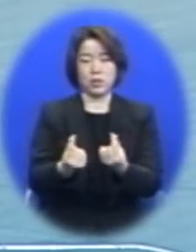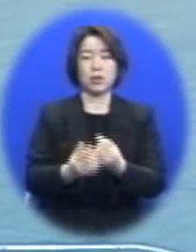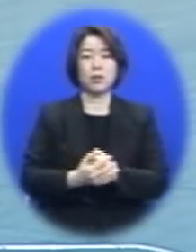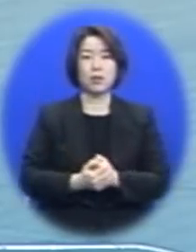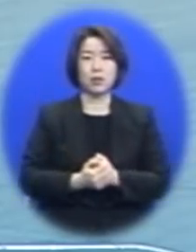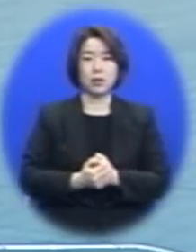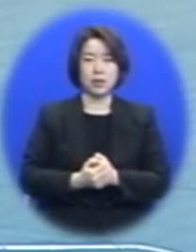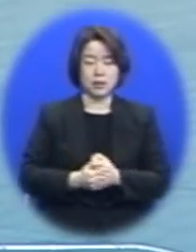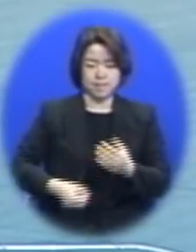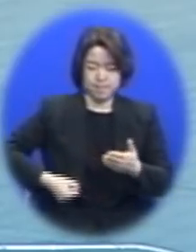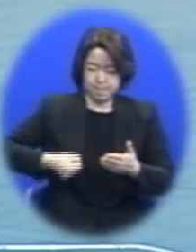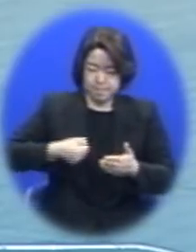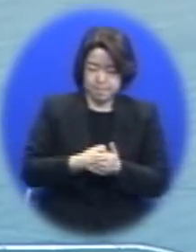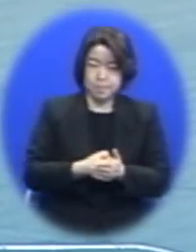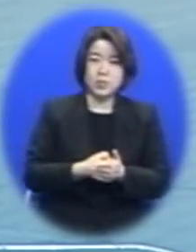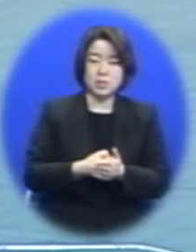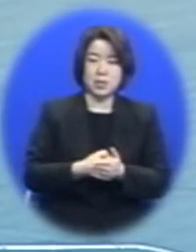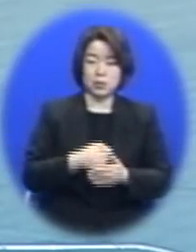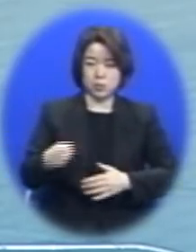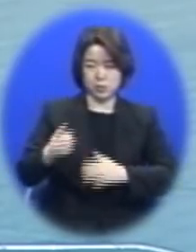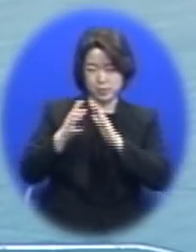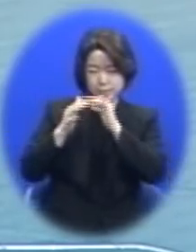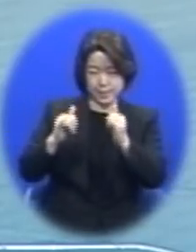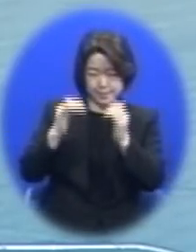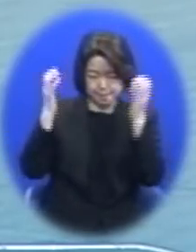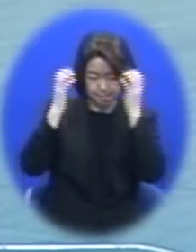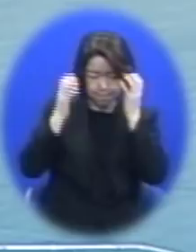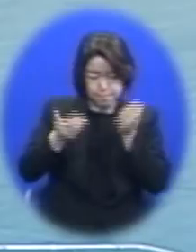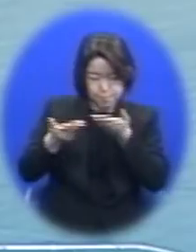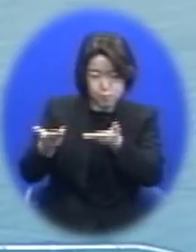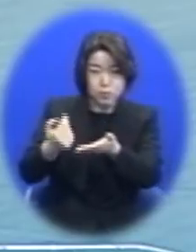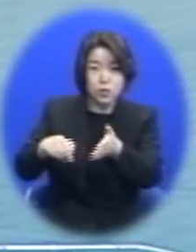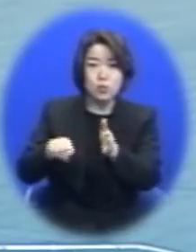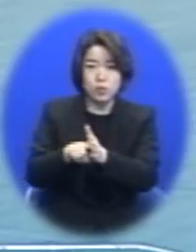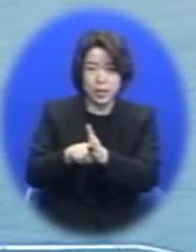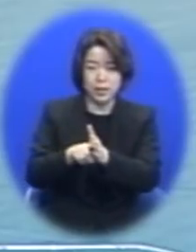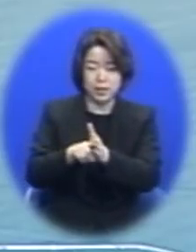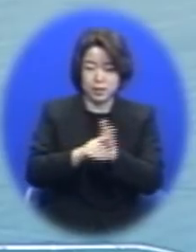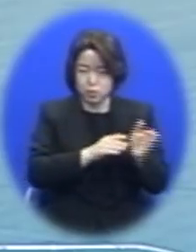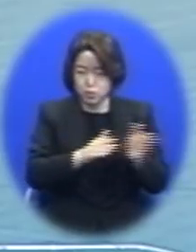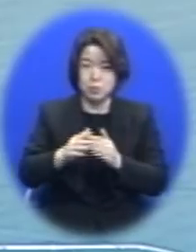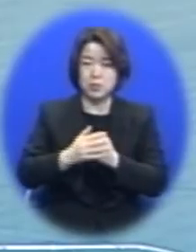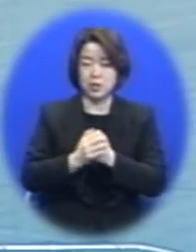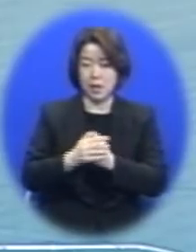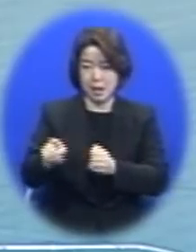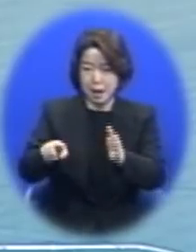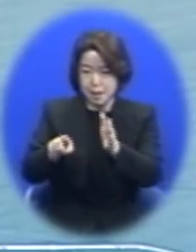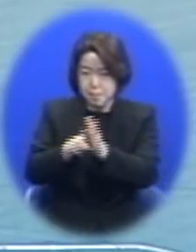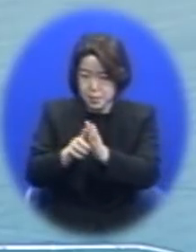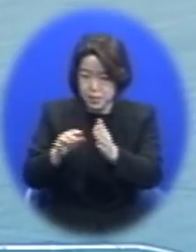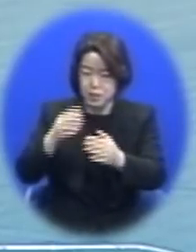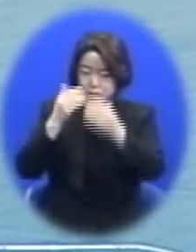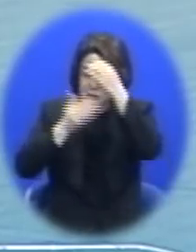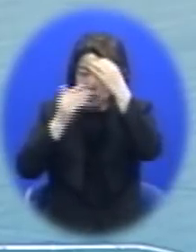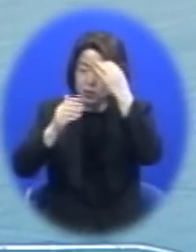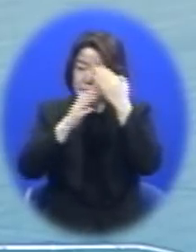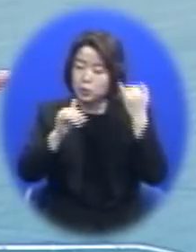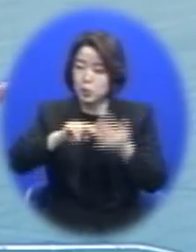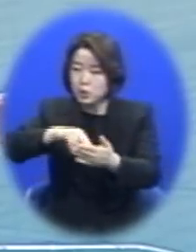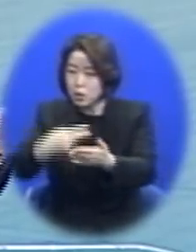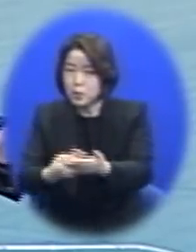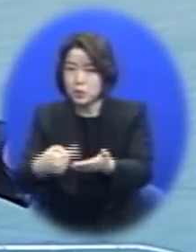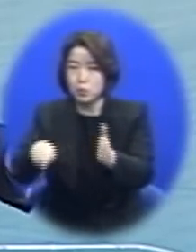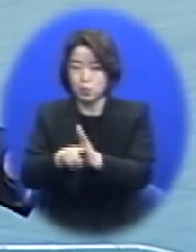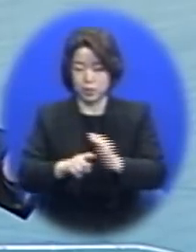아주 작정을 하고 사람들을 고통스럽게 하고 믿는 성도 라도 너무 뜨이게 하려고 역사하고 있다는 근데